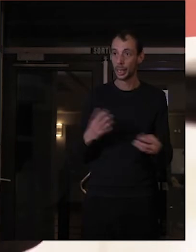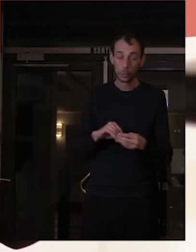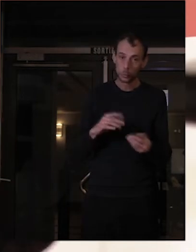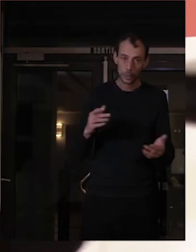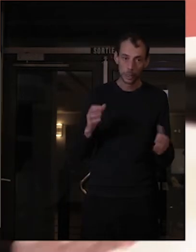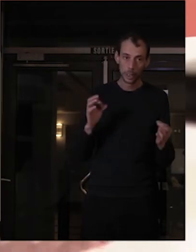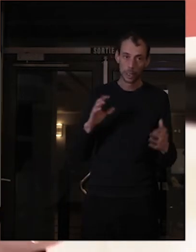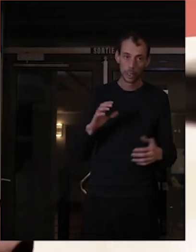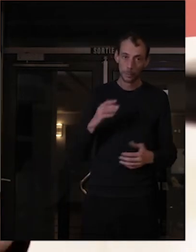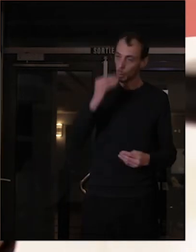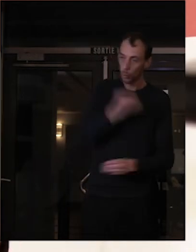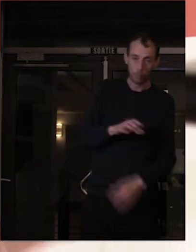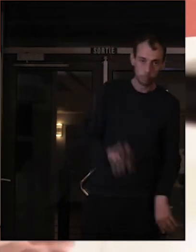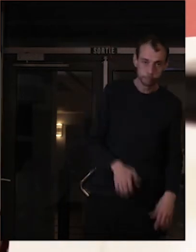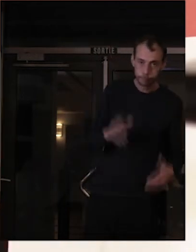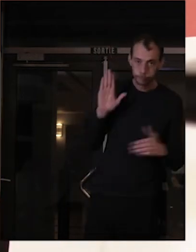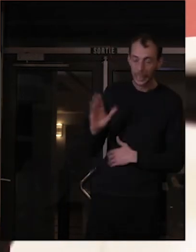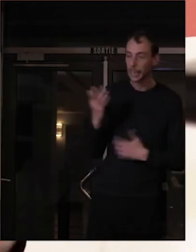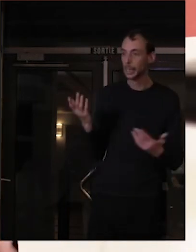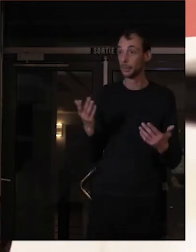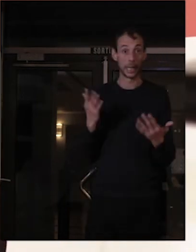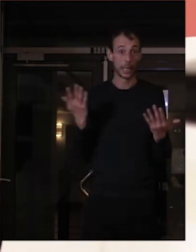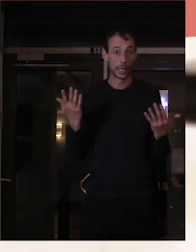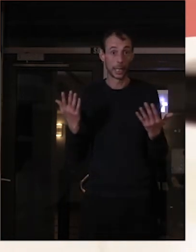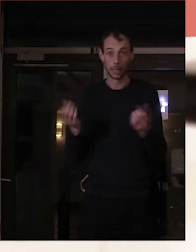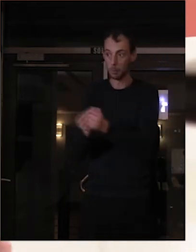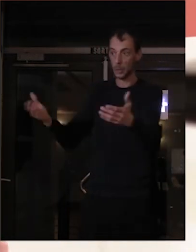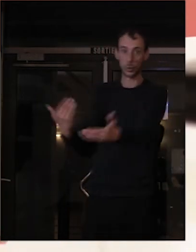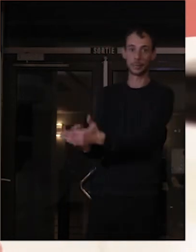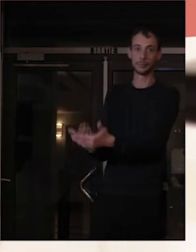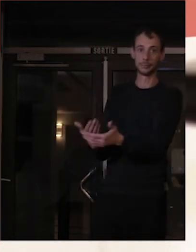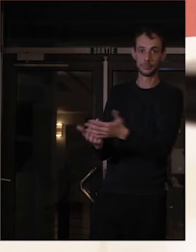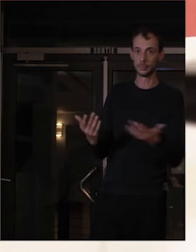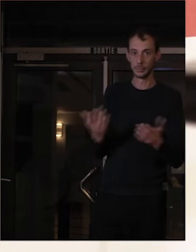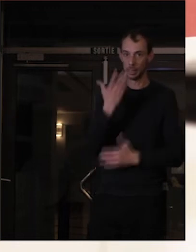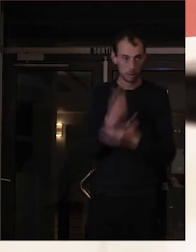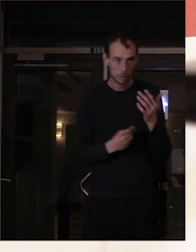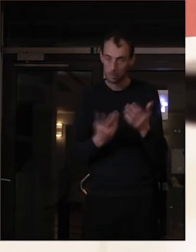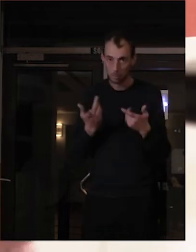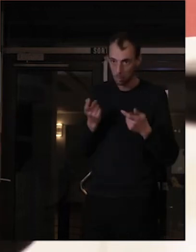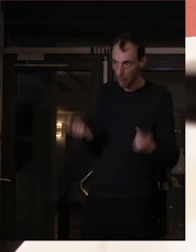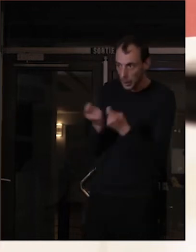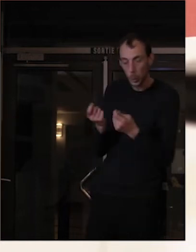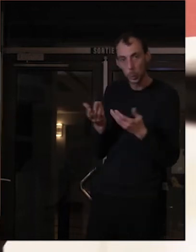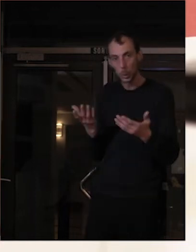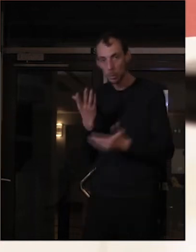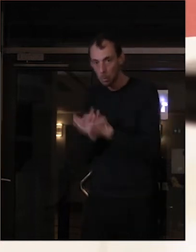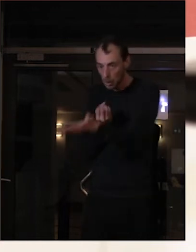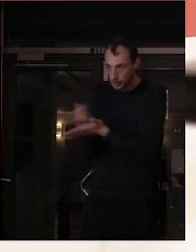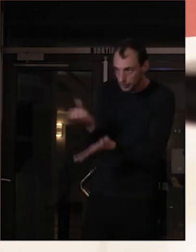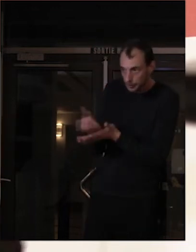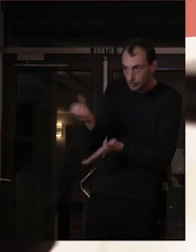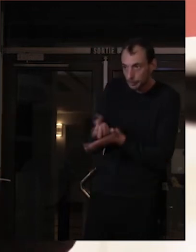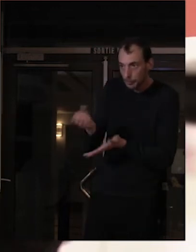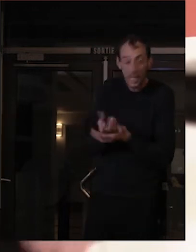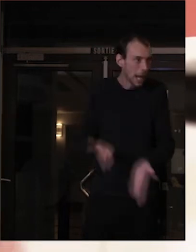très répandu. Et on a un vrai problème d'éducation, d'acculturation là-dessus, ce qu'on est en train de faire là, mais ce que font tous les gens